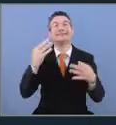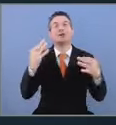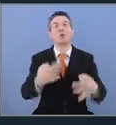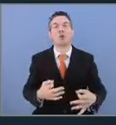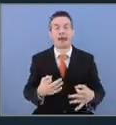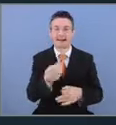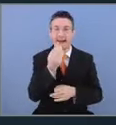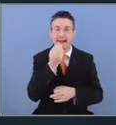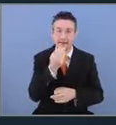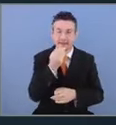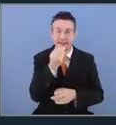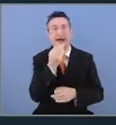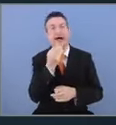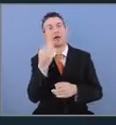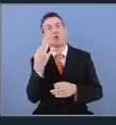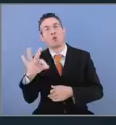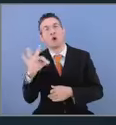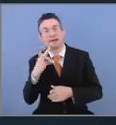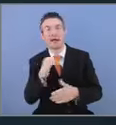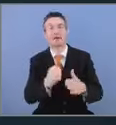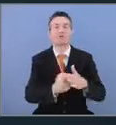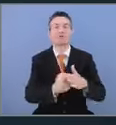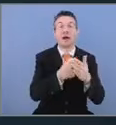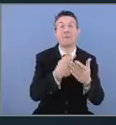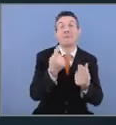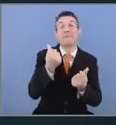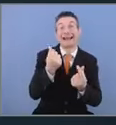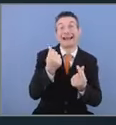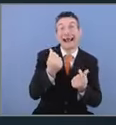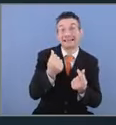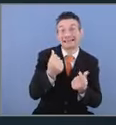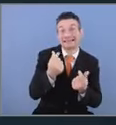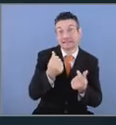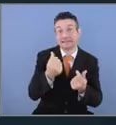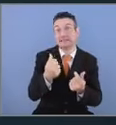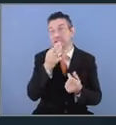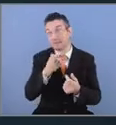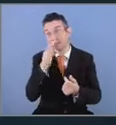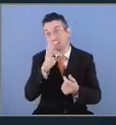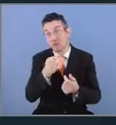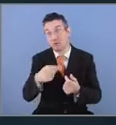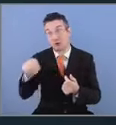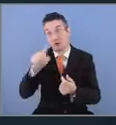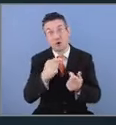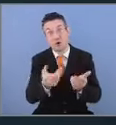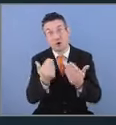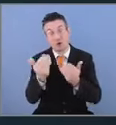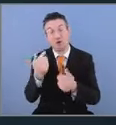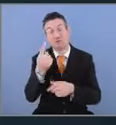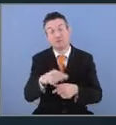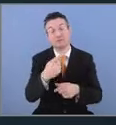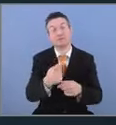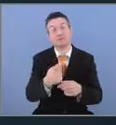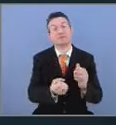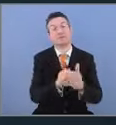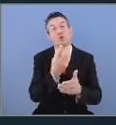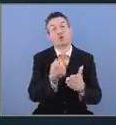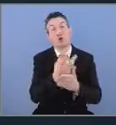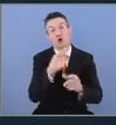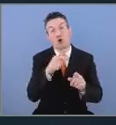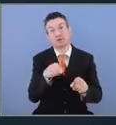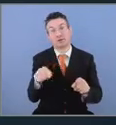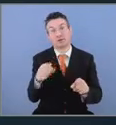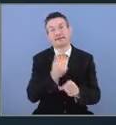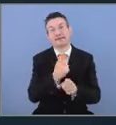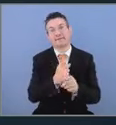a prezzi accessibili saranno probabilmente le caratteristiche che dovranno avere i prodotti agroalimentari del futuro. Per questo anche quelli della